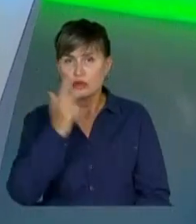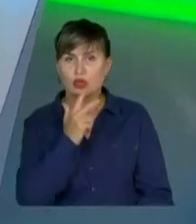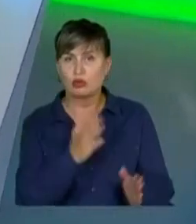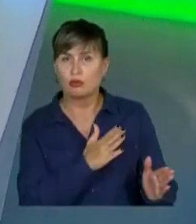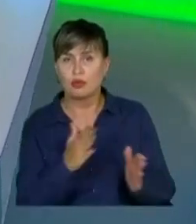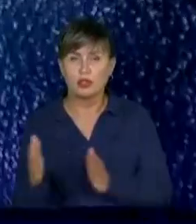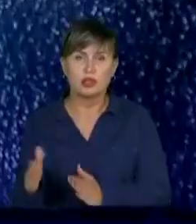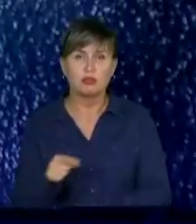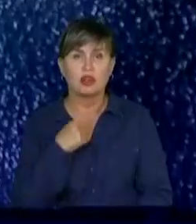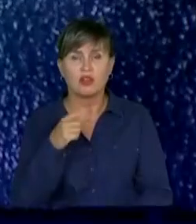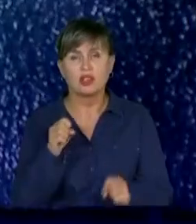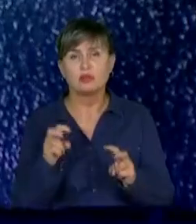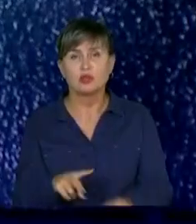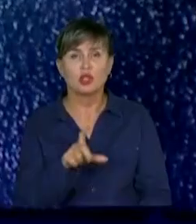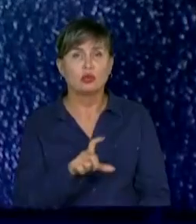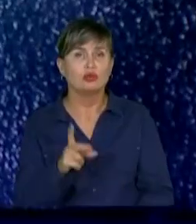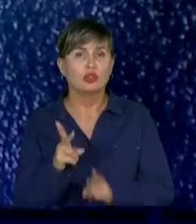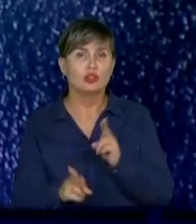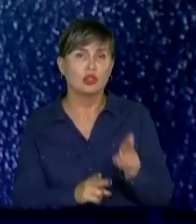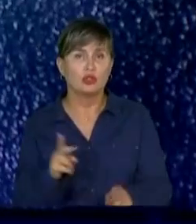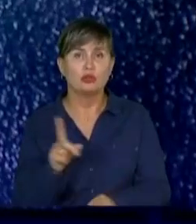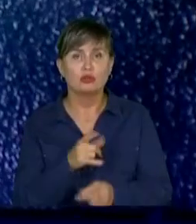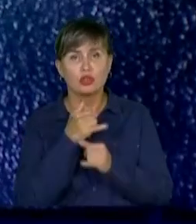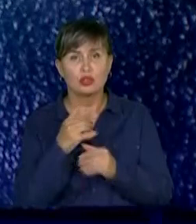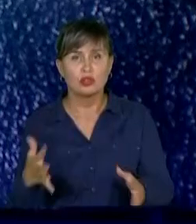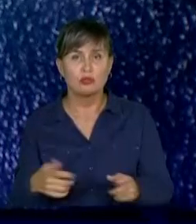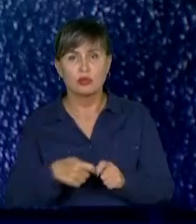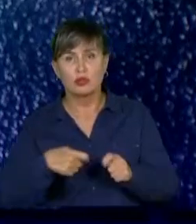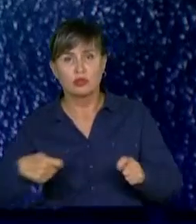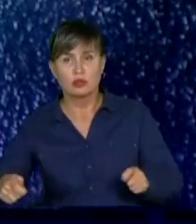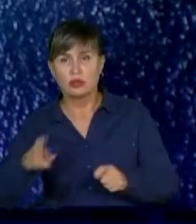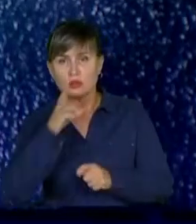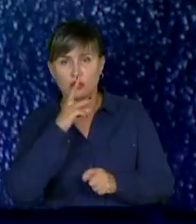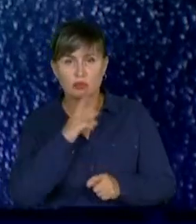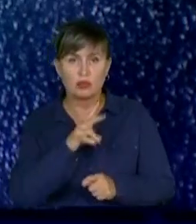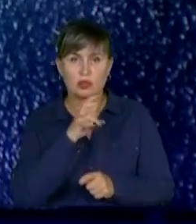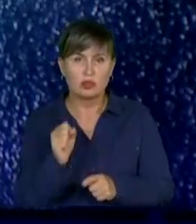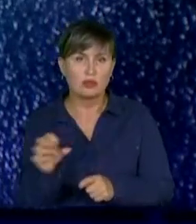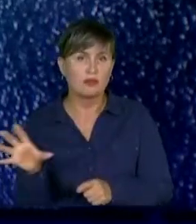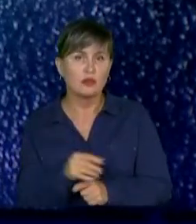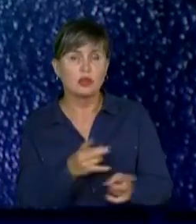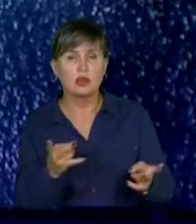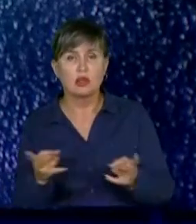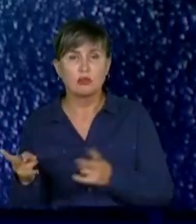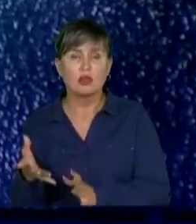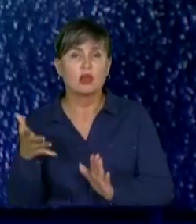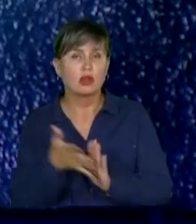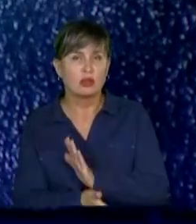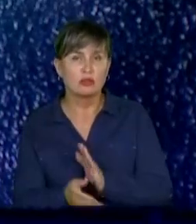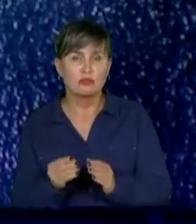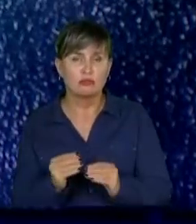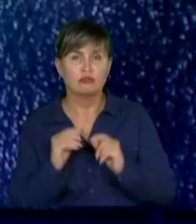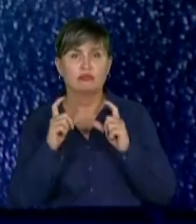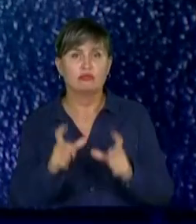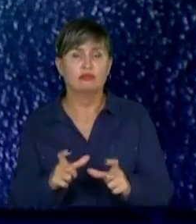отмечают специалисты. Люди жалуются, что не могут растянуть ежемесячный заработок на все необходимое. Расходы стали превышать